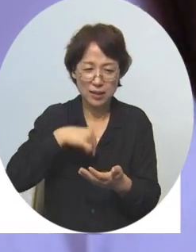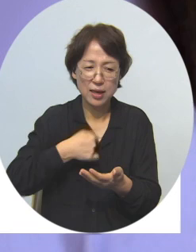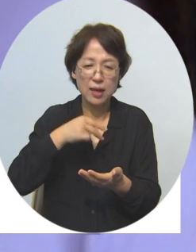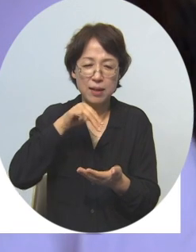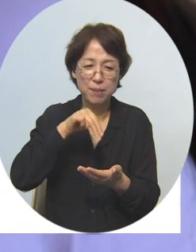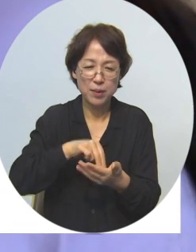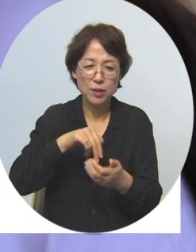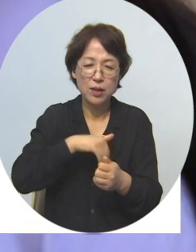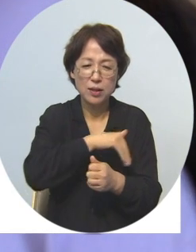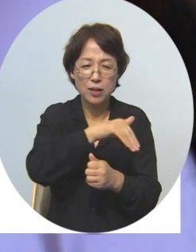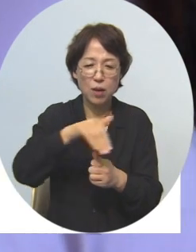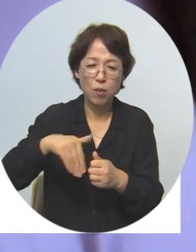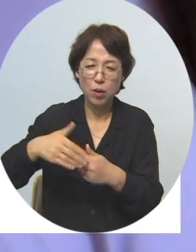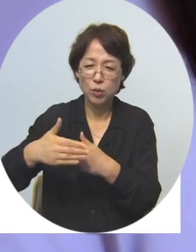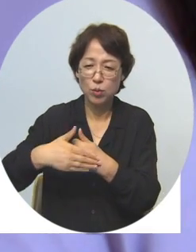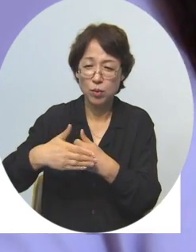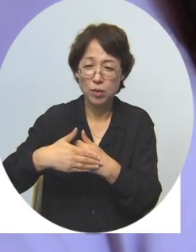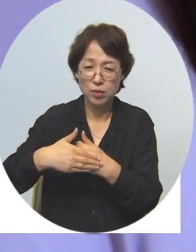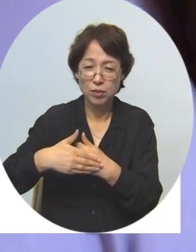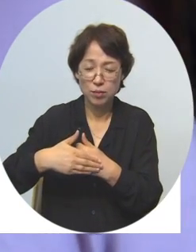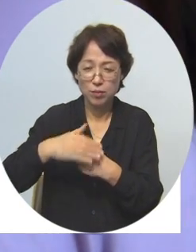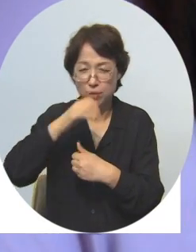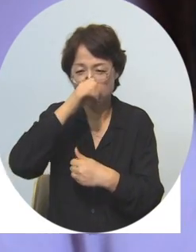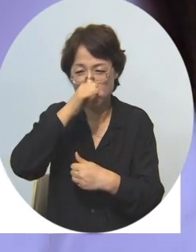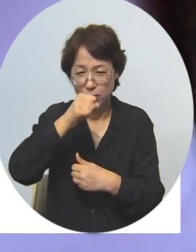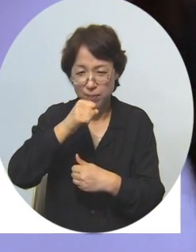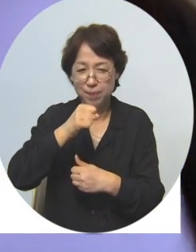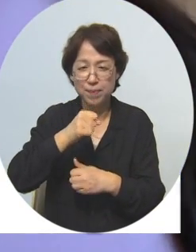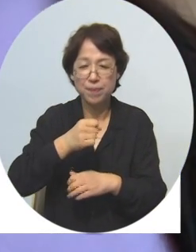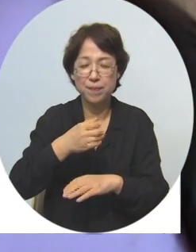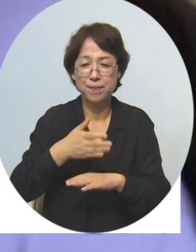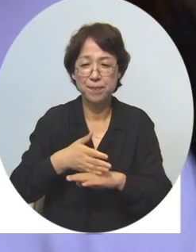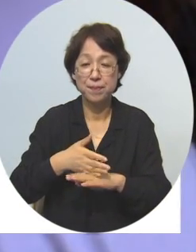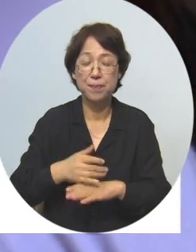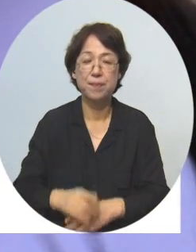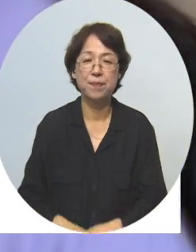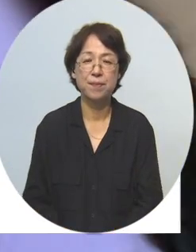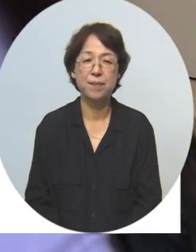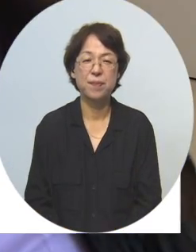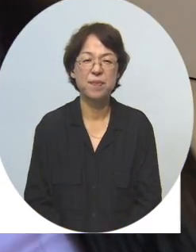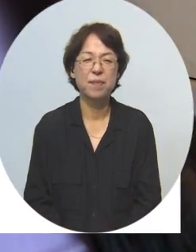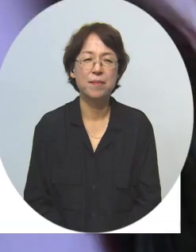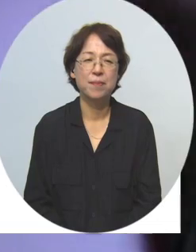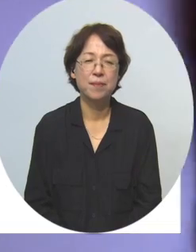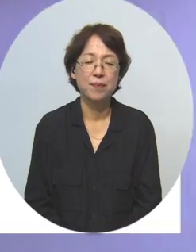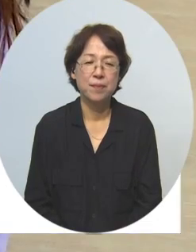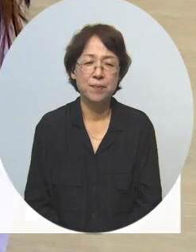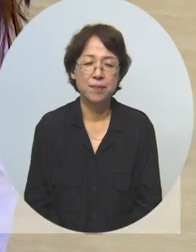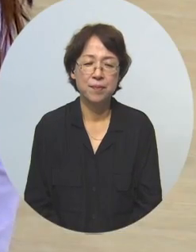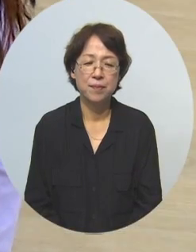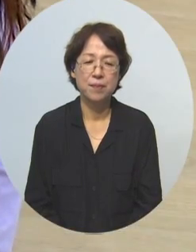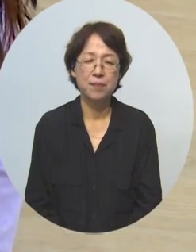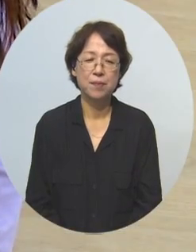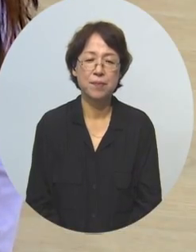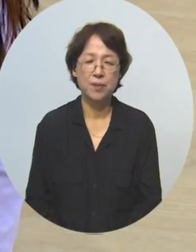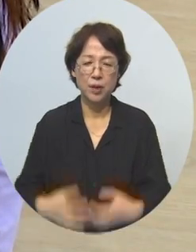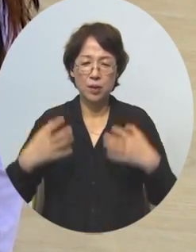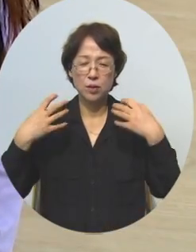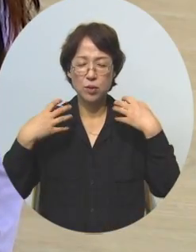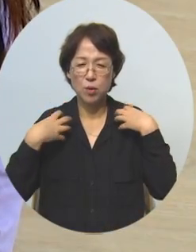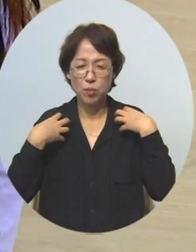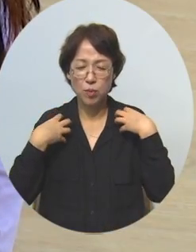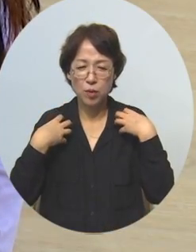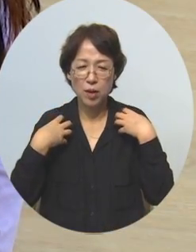그런 그 좀 제공을 해줬으면 좋겠습니다 정부가 저소득